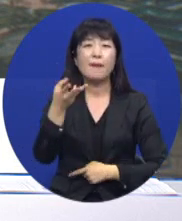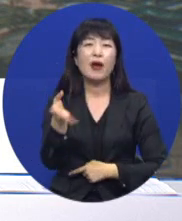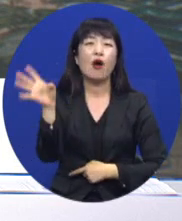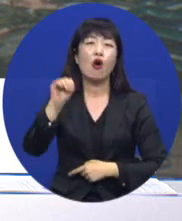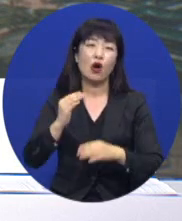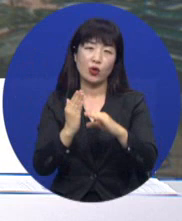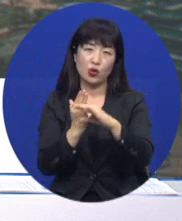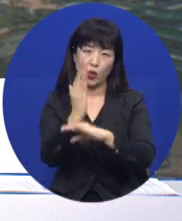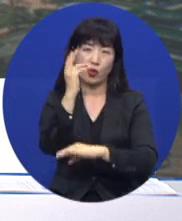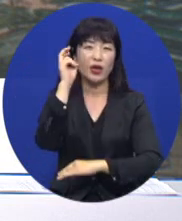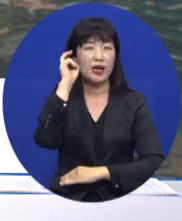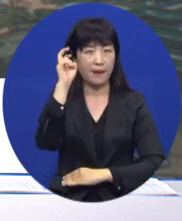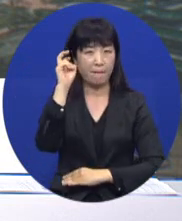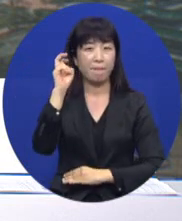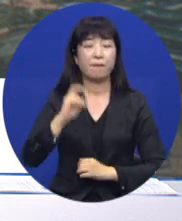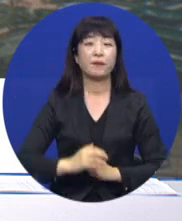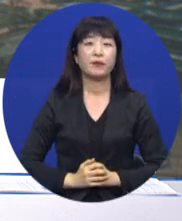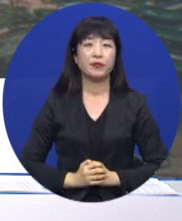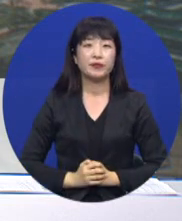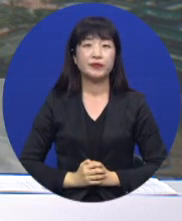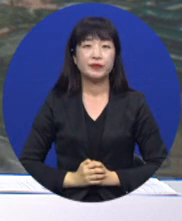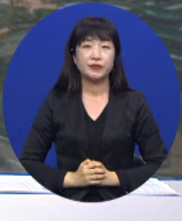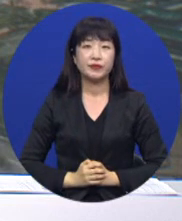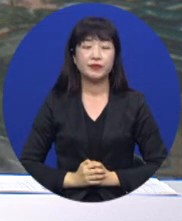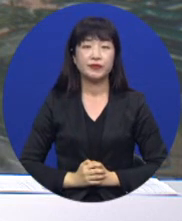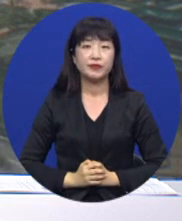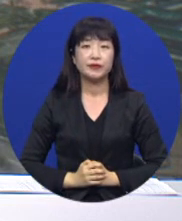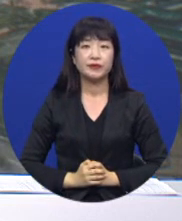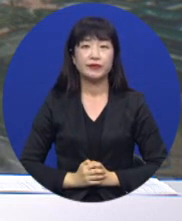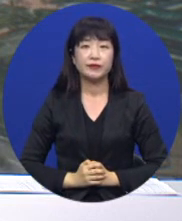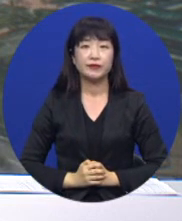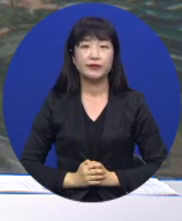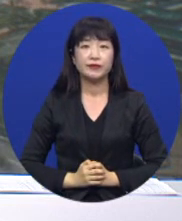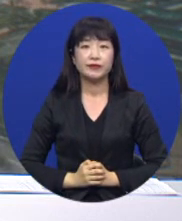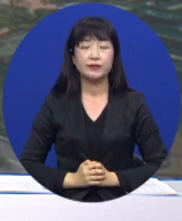넘을 것이란 전망이 나왔습니다 박주영 기자입니다